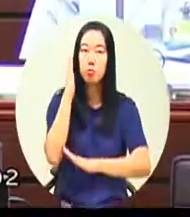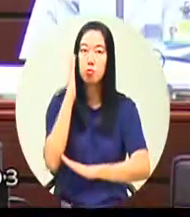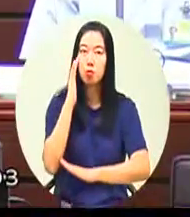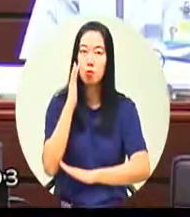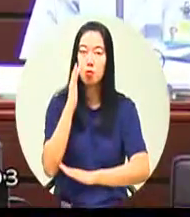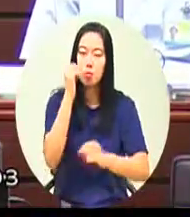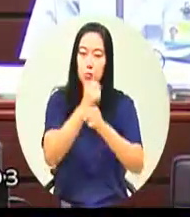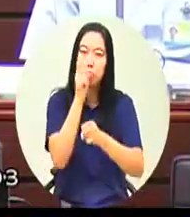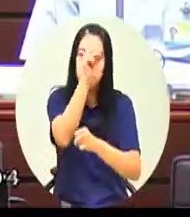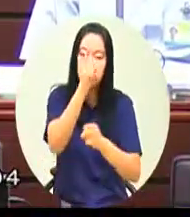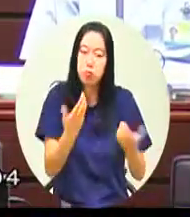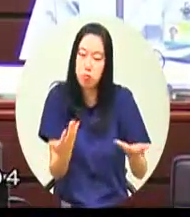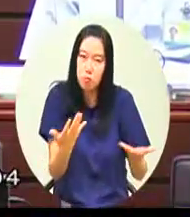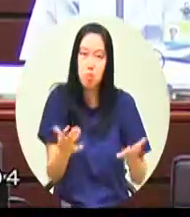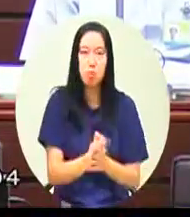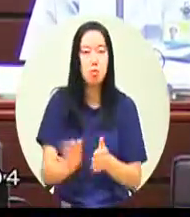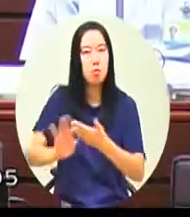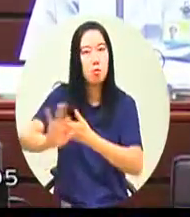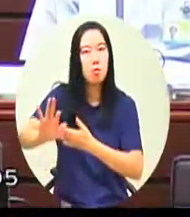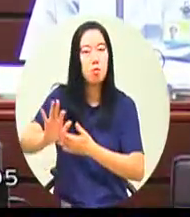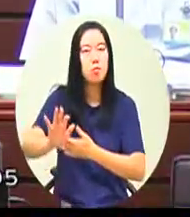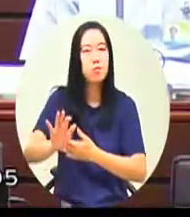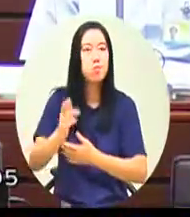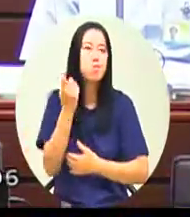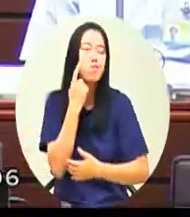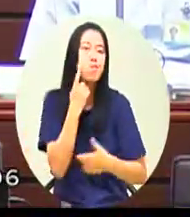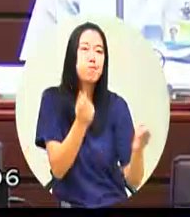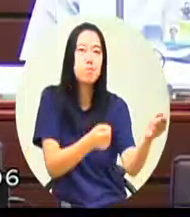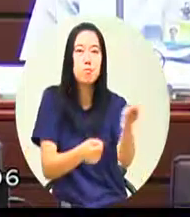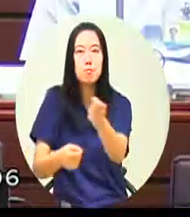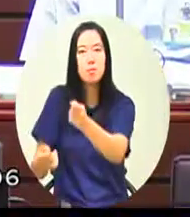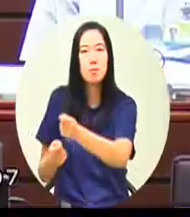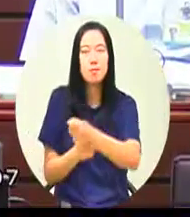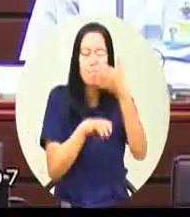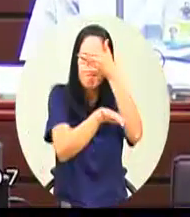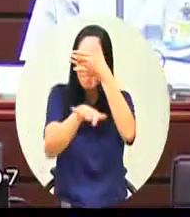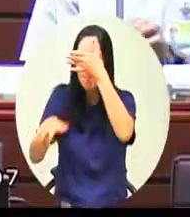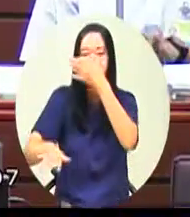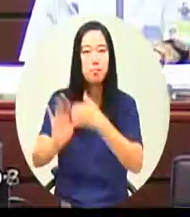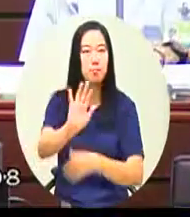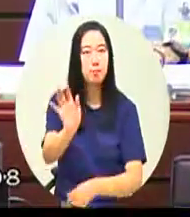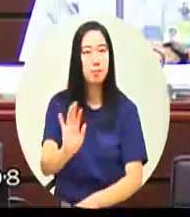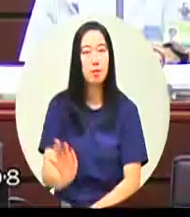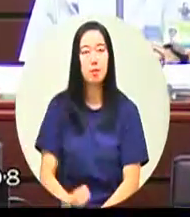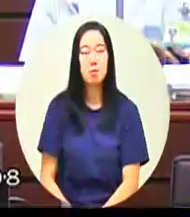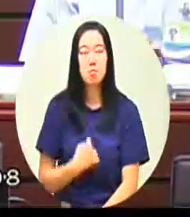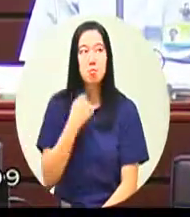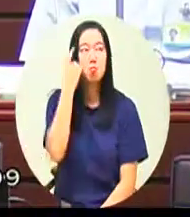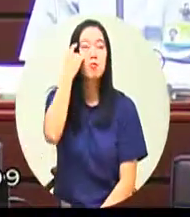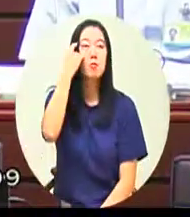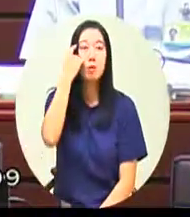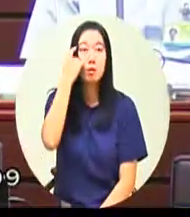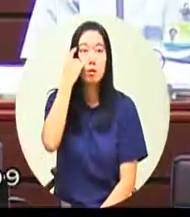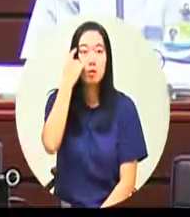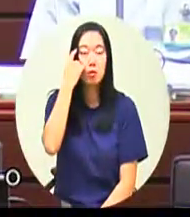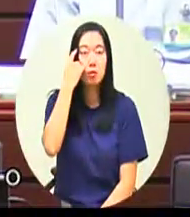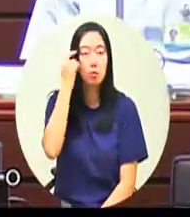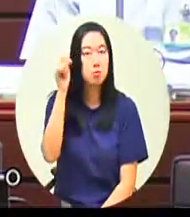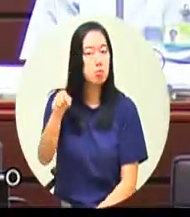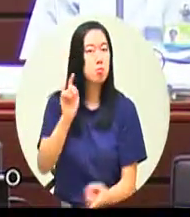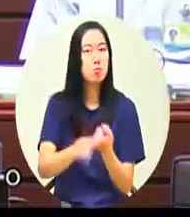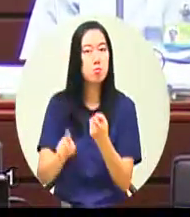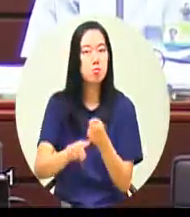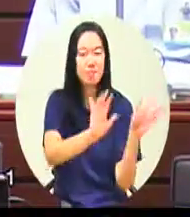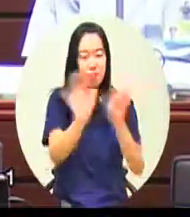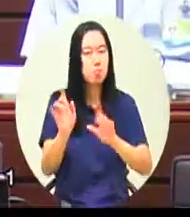务，啊，互人黑白造谣抹黑。啊，安尼时候，我认为讲，毋是一个好诶现